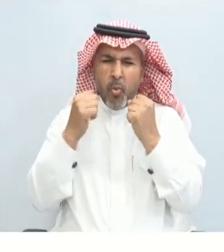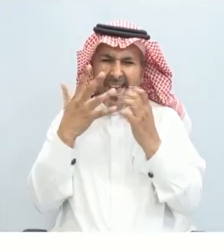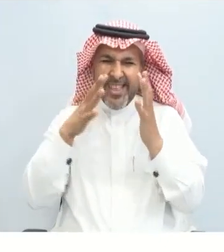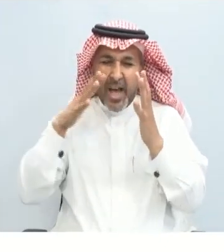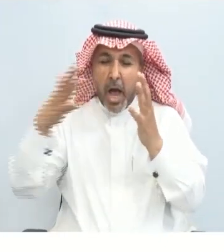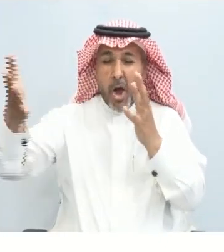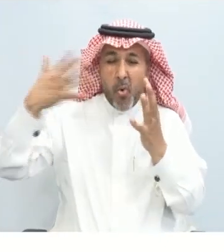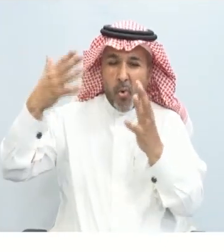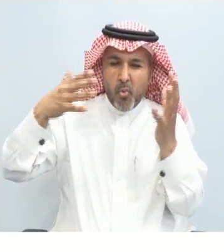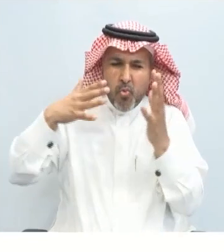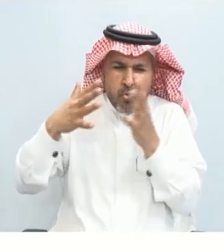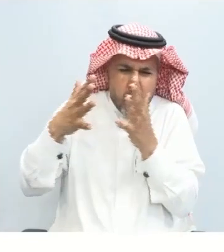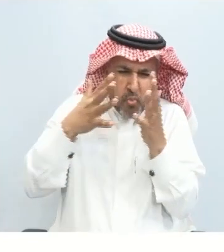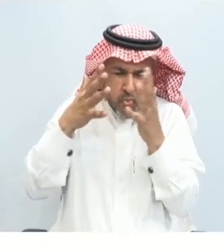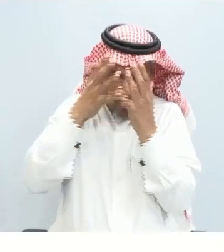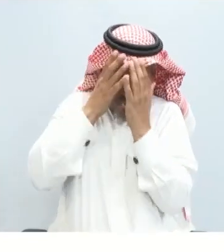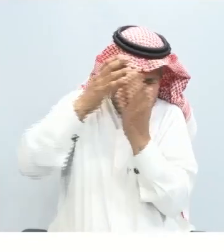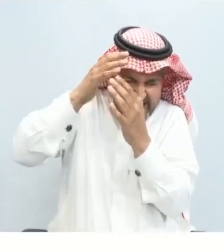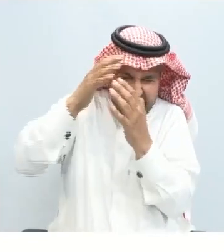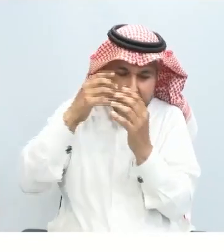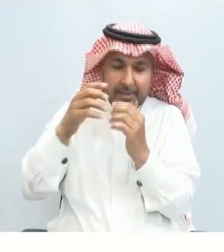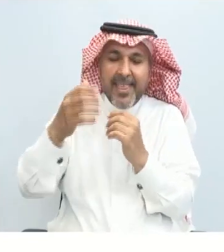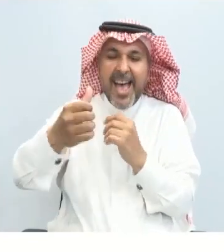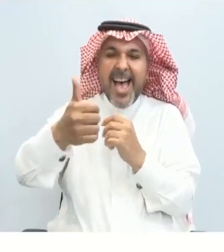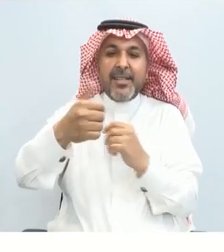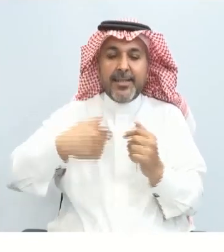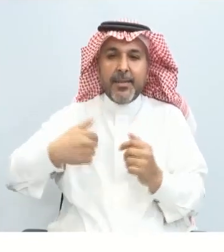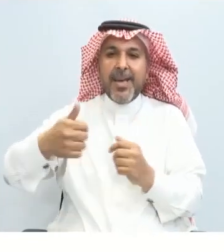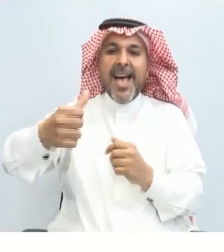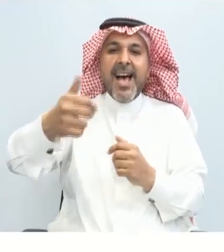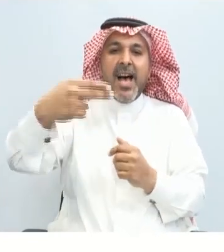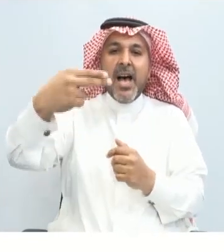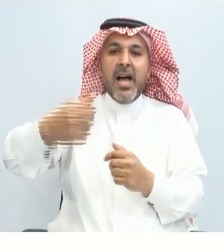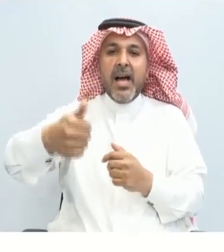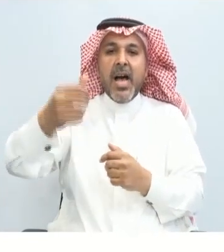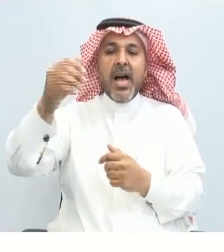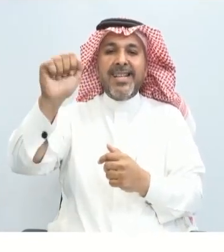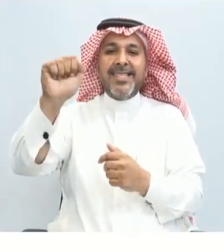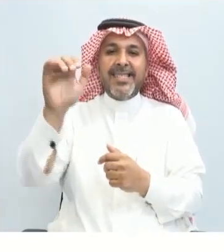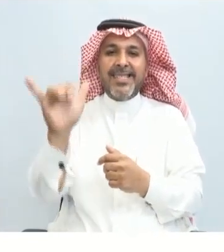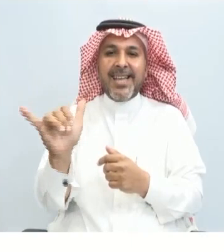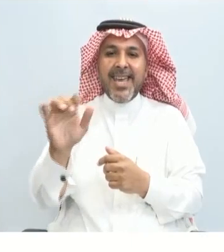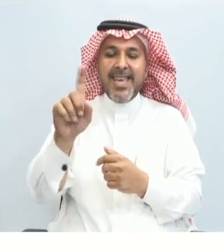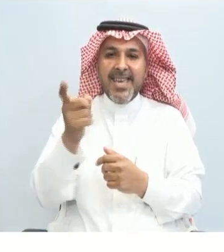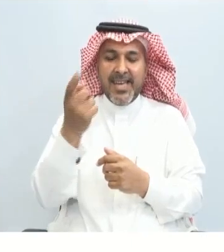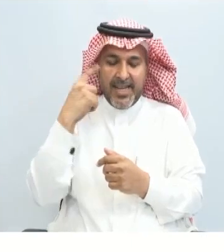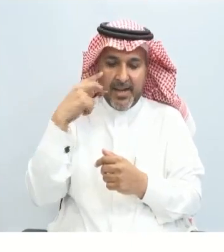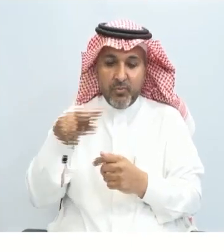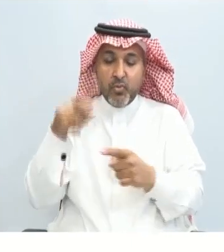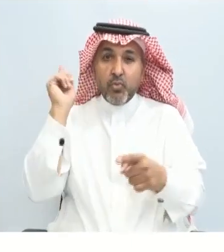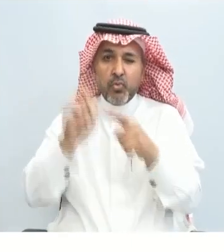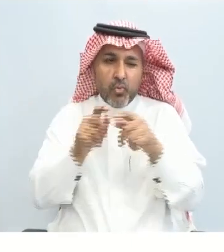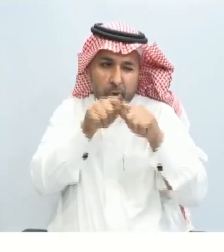اف ويصنف هذا المقياس الاعاصير الى سبع فئات من فئه اف صفر الى الى اف س بحسب سرعه